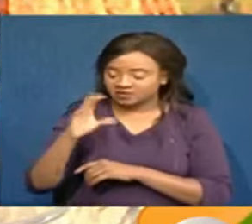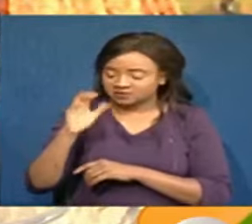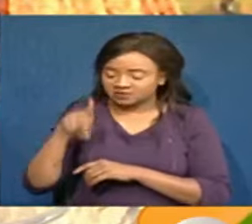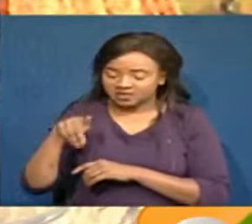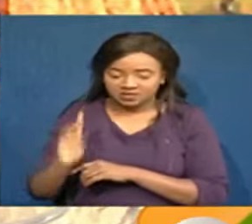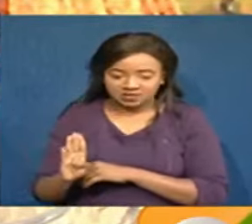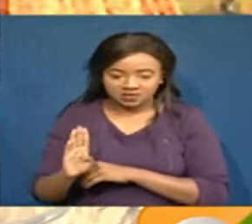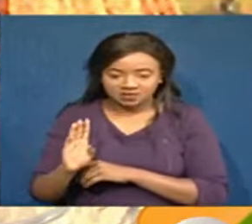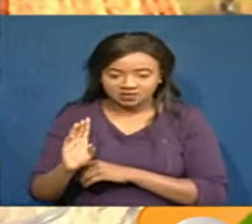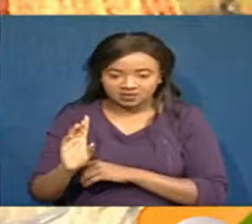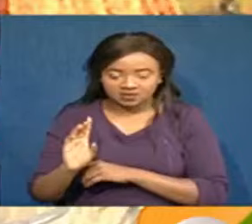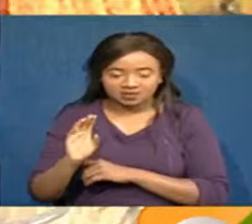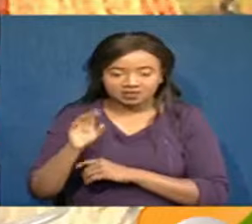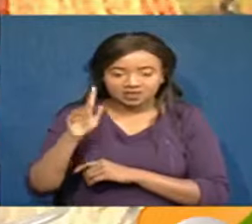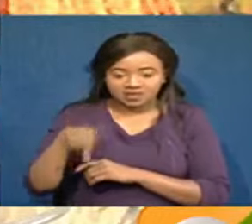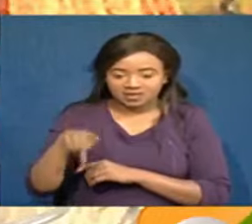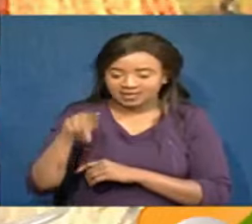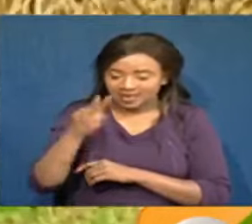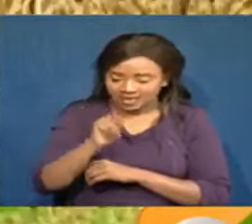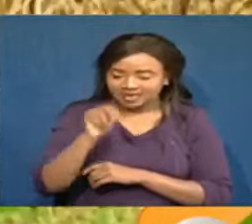mazao yao kwa bei ya chini.